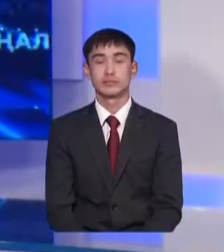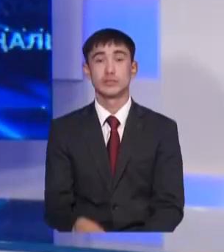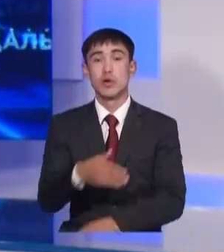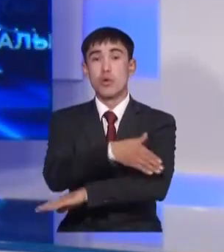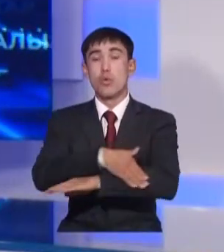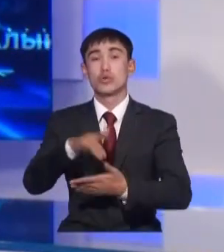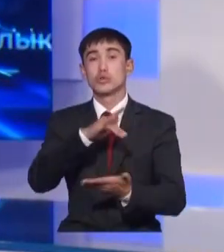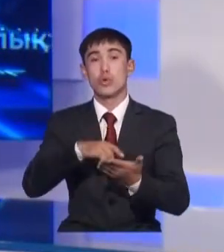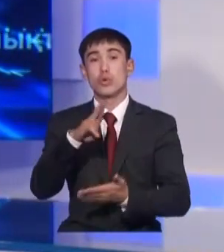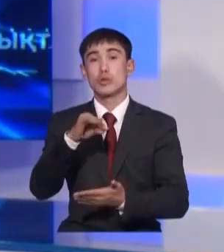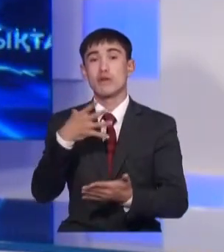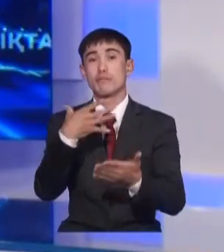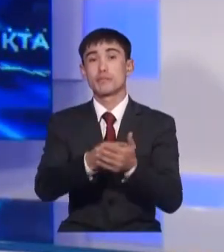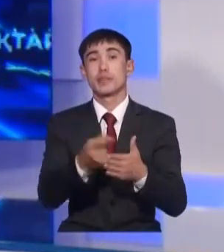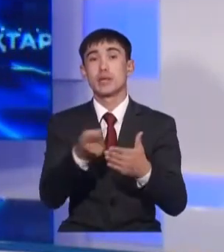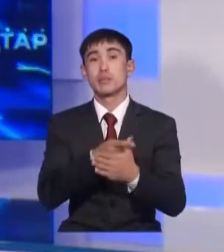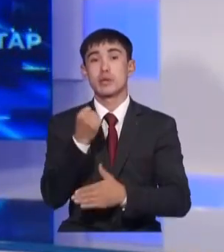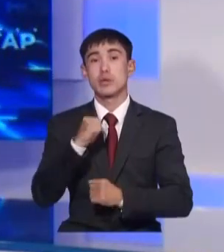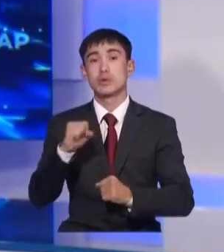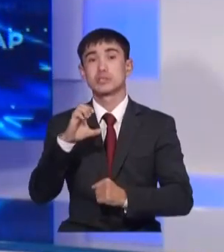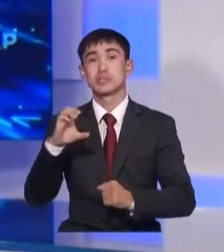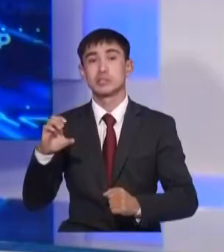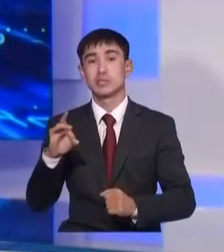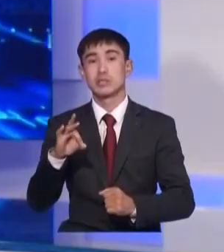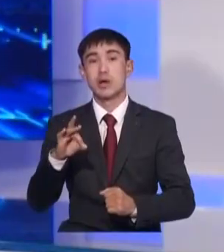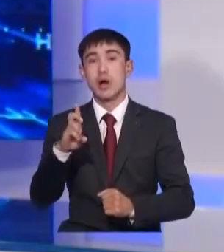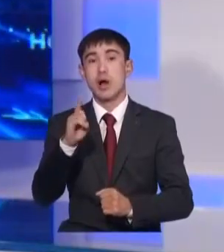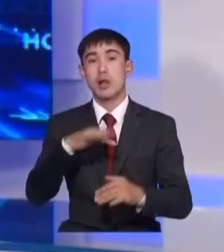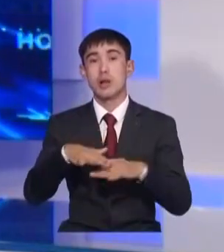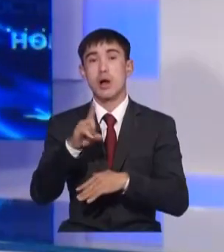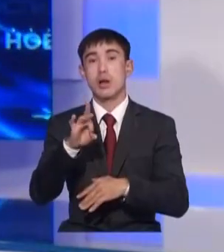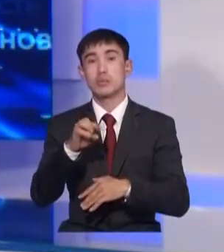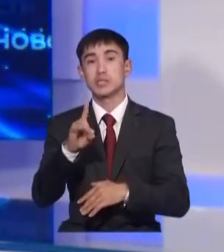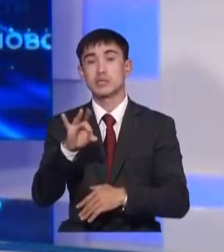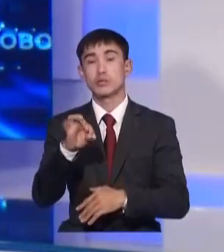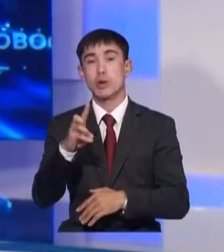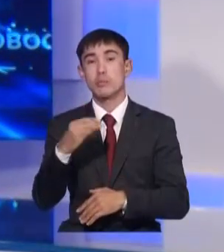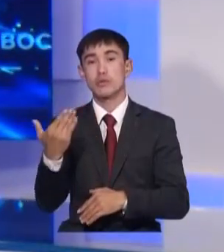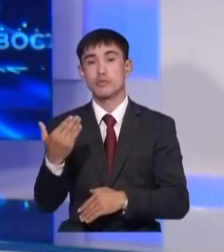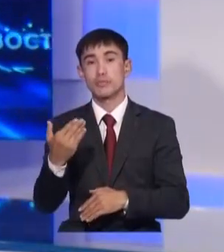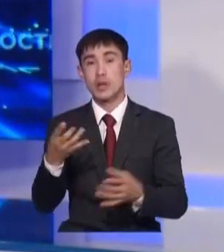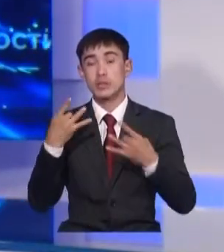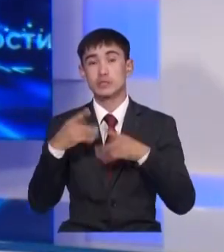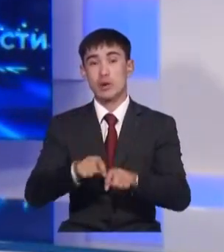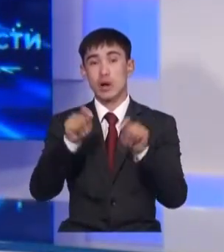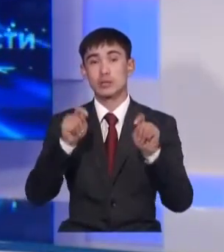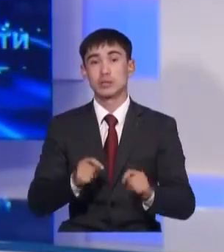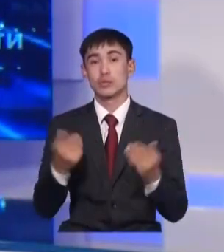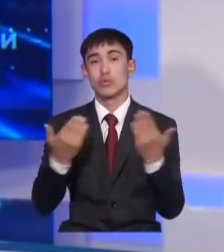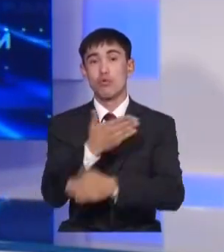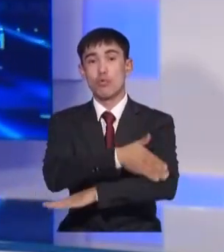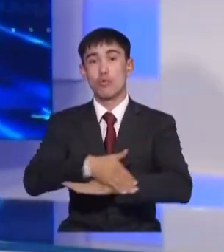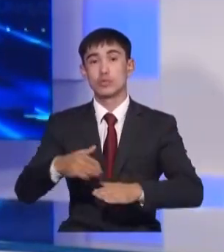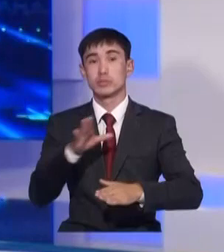Одной из улиц города Кунаева присвоено имя герою Советского Союза Халық Қаһарманы Сағадата Нұрмағамбетова. Торжественное открытие